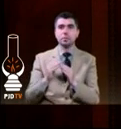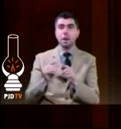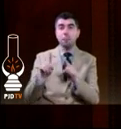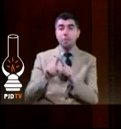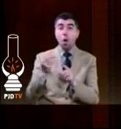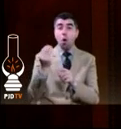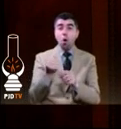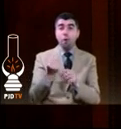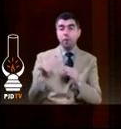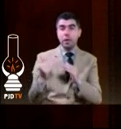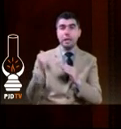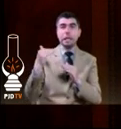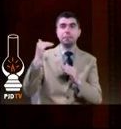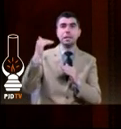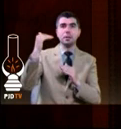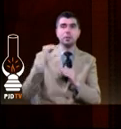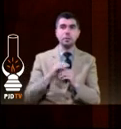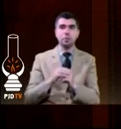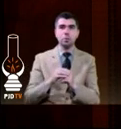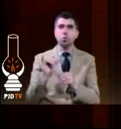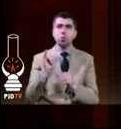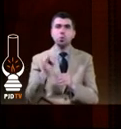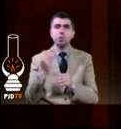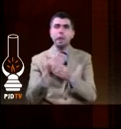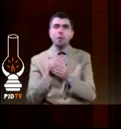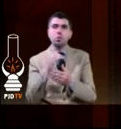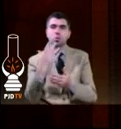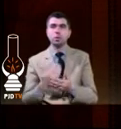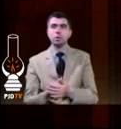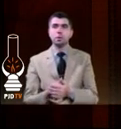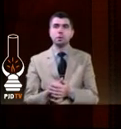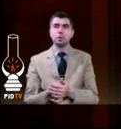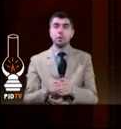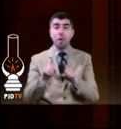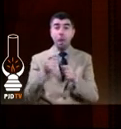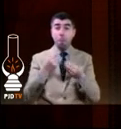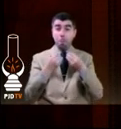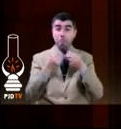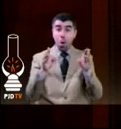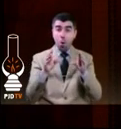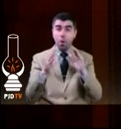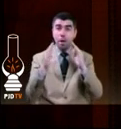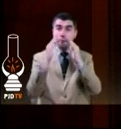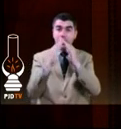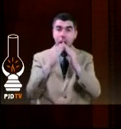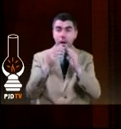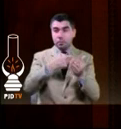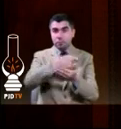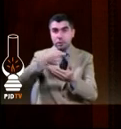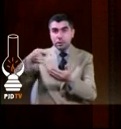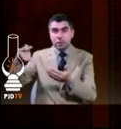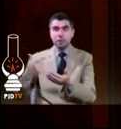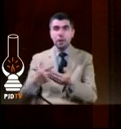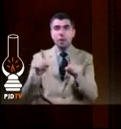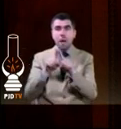والمصاريف ديال دوك الدراري كيكبروا، اش دير؟ واش تبيع دوك البرطمات وتوكلهم للدراري،